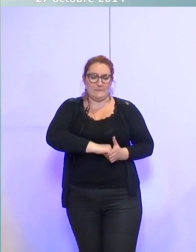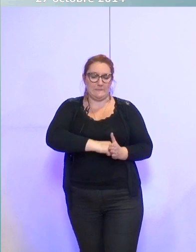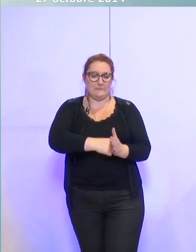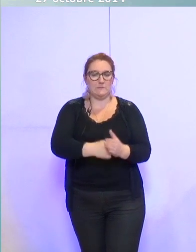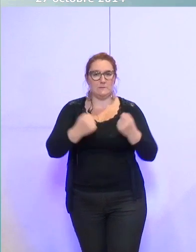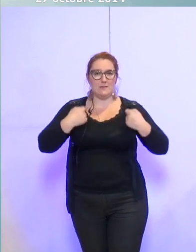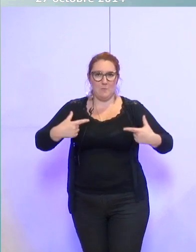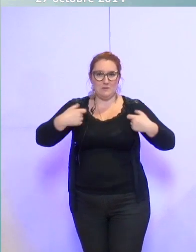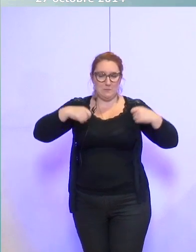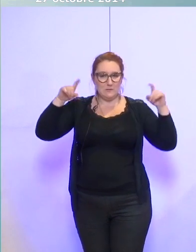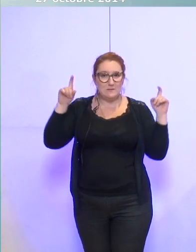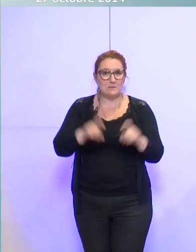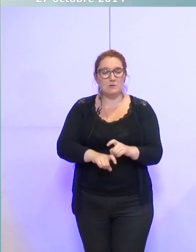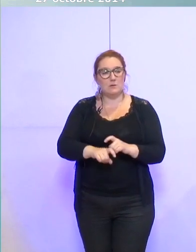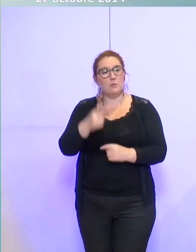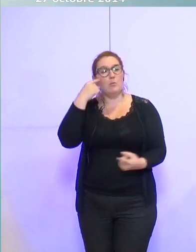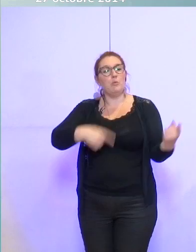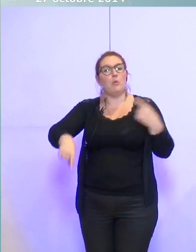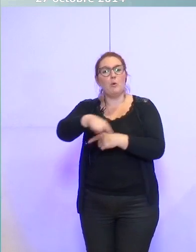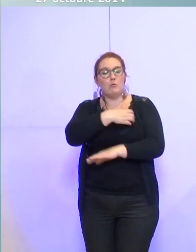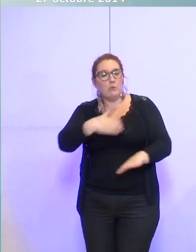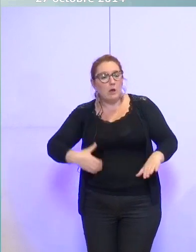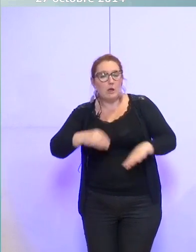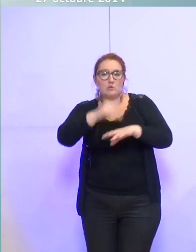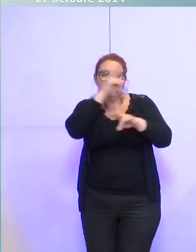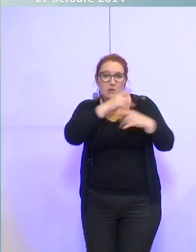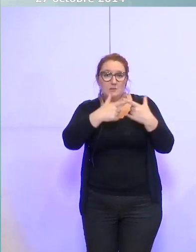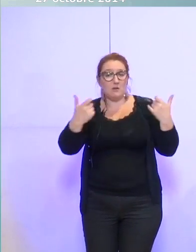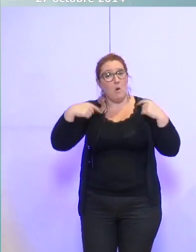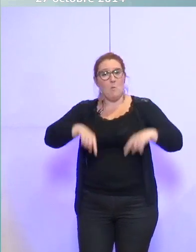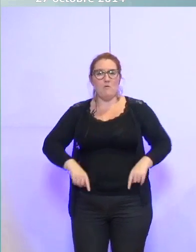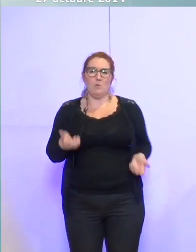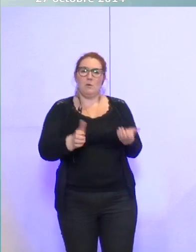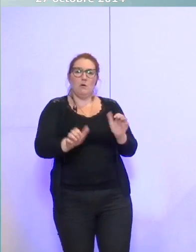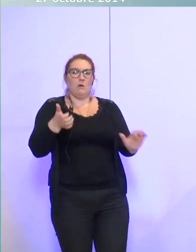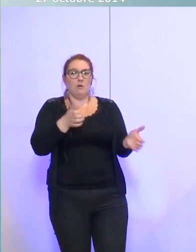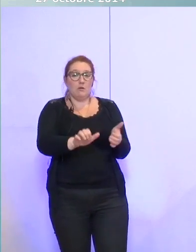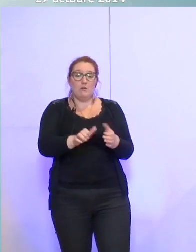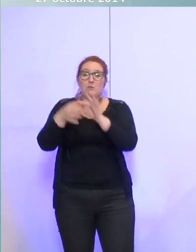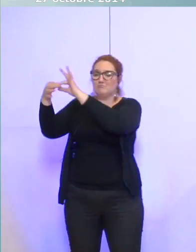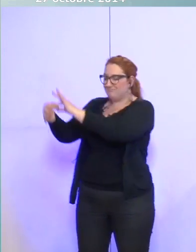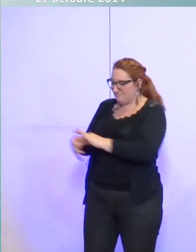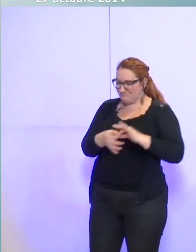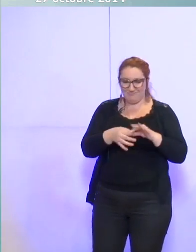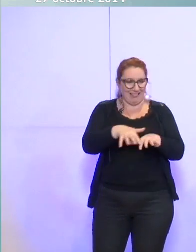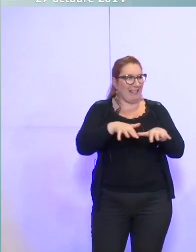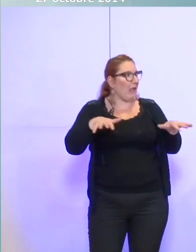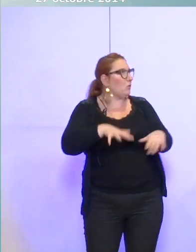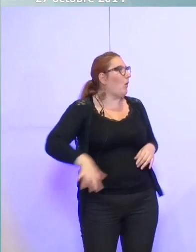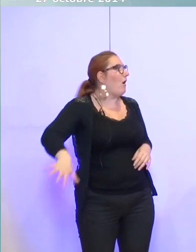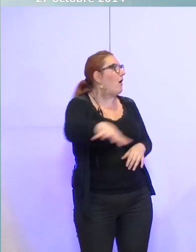les dotations aux collectivités territoriales menées par le gouvernement et qui se traduit dans les territoires par des éléments extrêmement